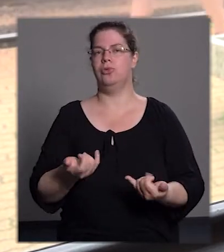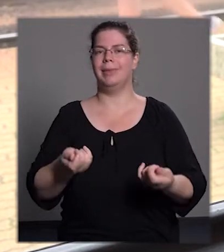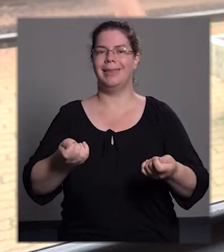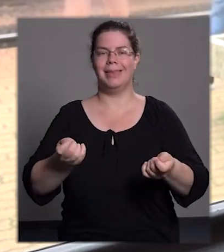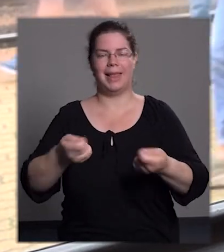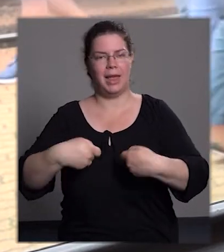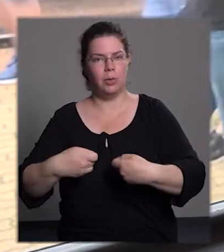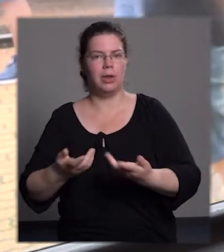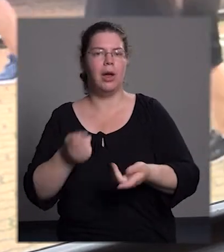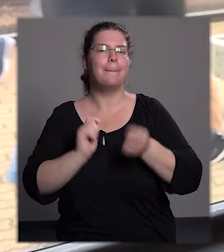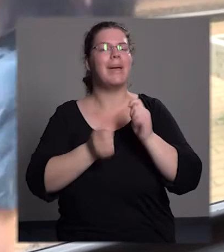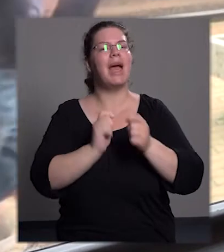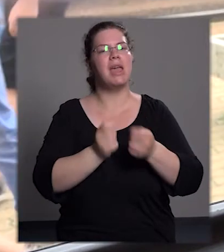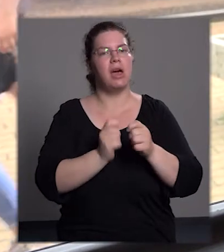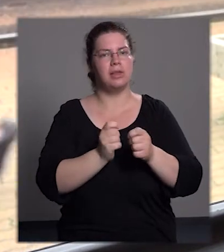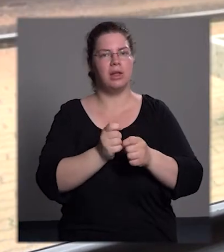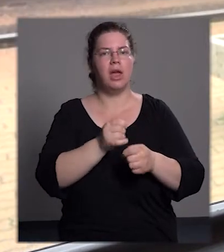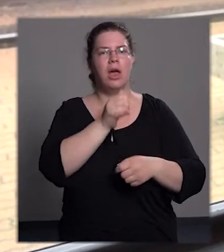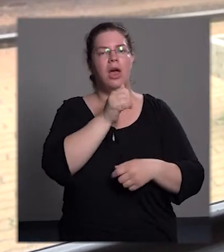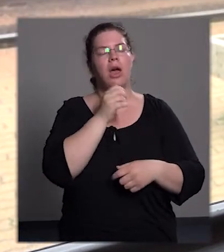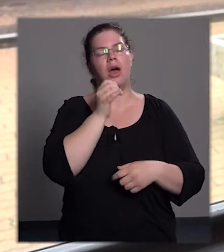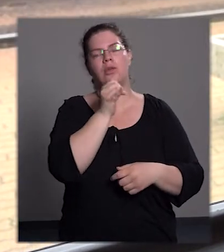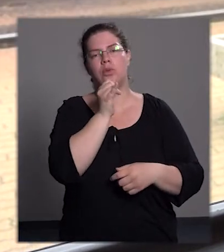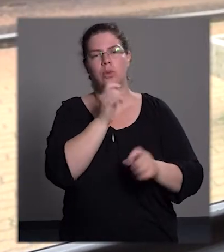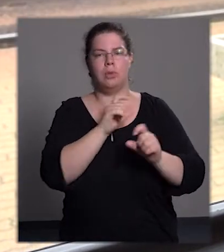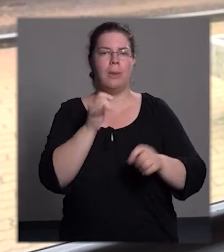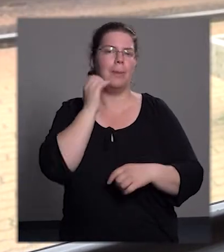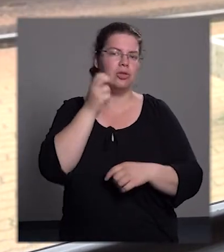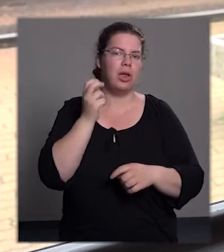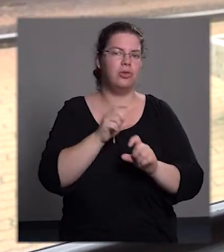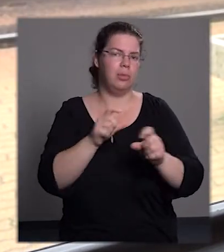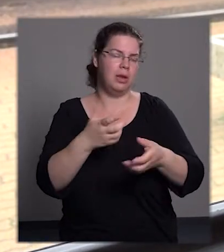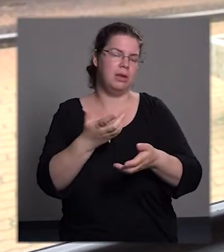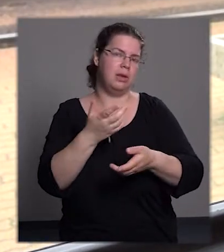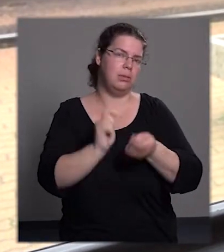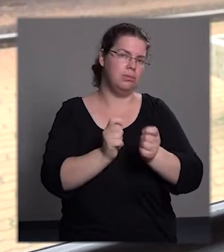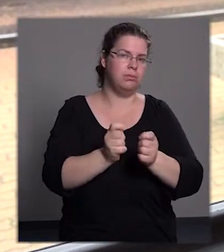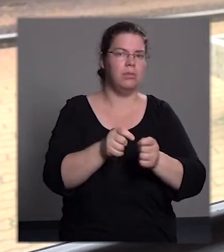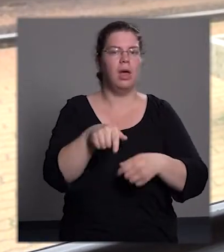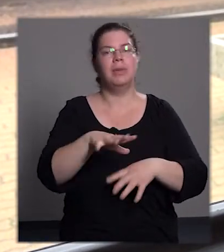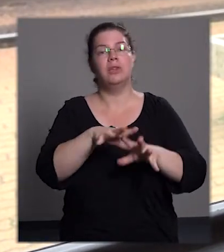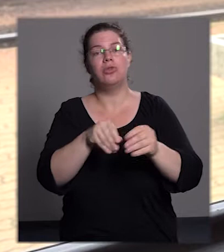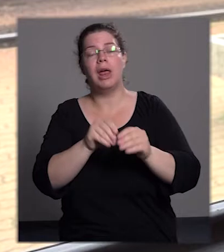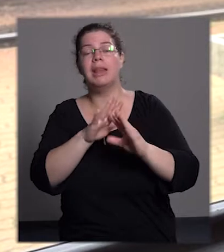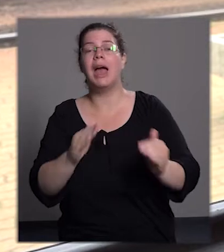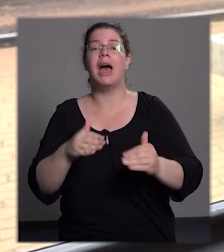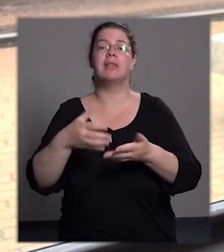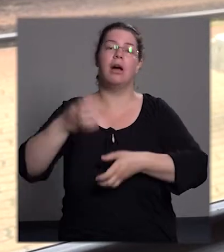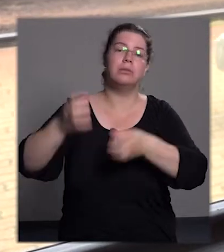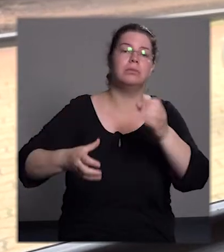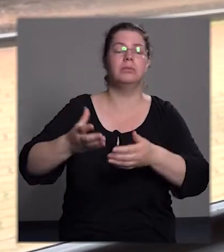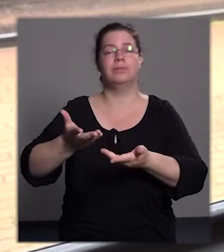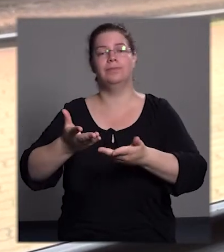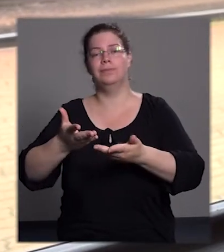a pályázatok, a zöldebb Pest Erzsébeti pályázatok, ami ugye a társasházak és családi házak dolgoztak azért, hogy szebb legyen a